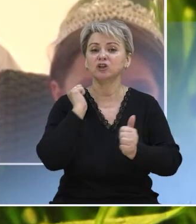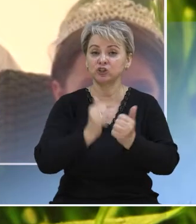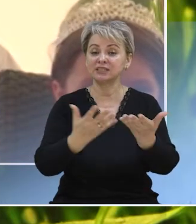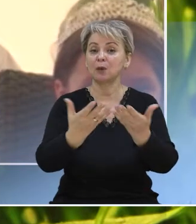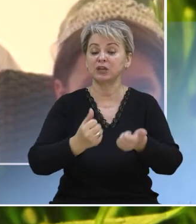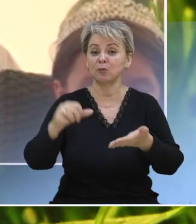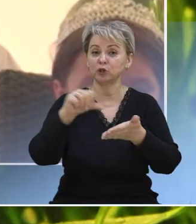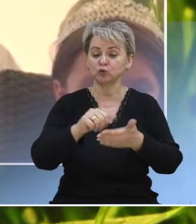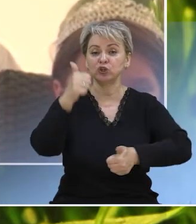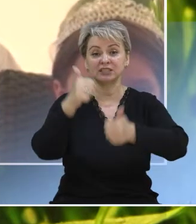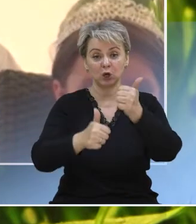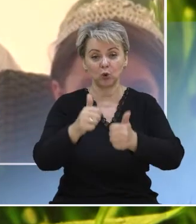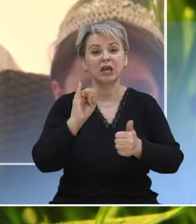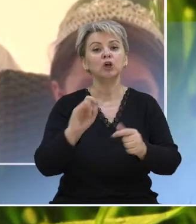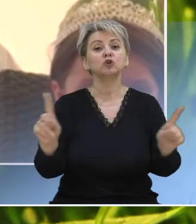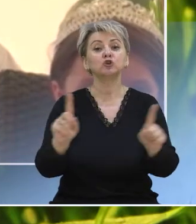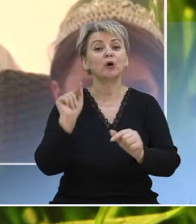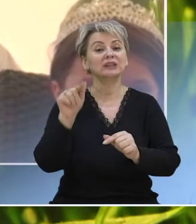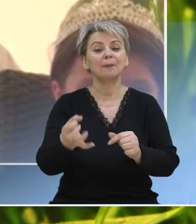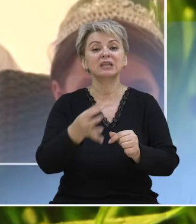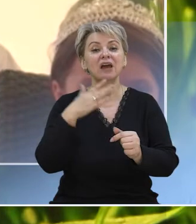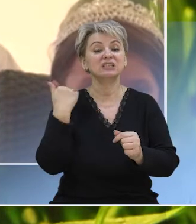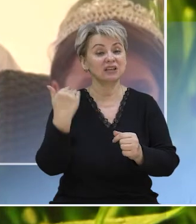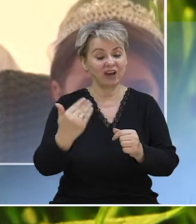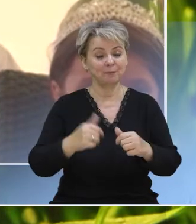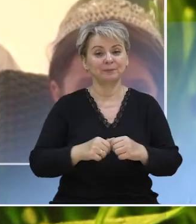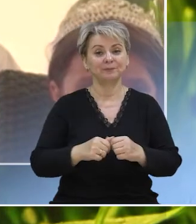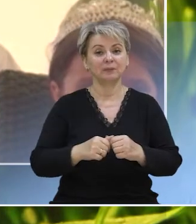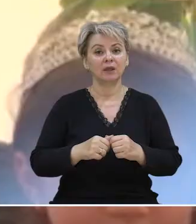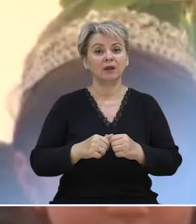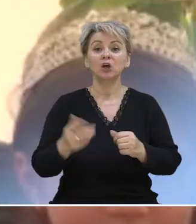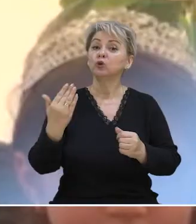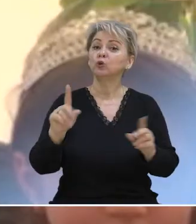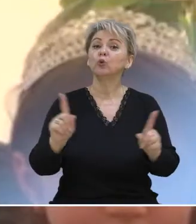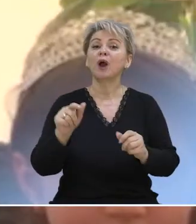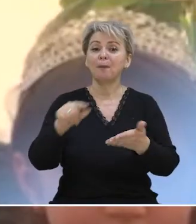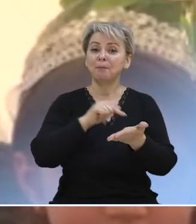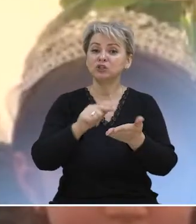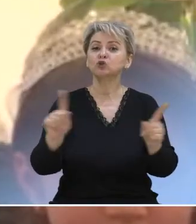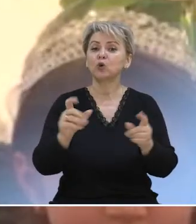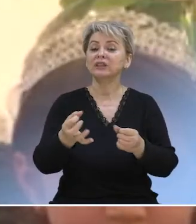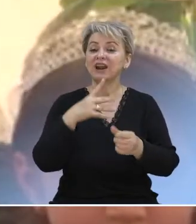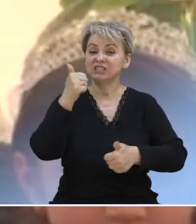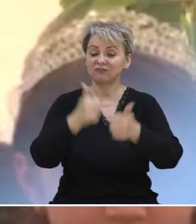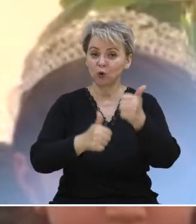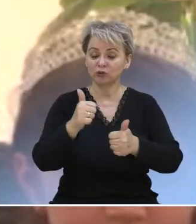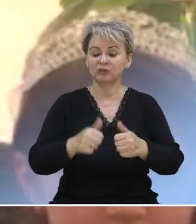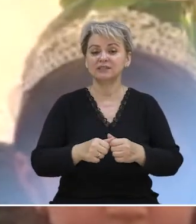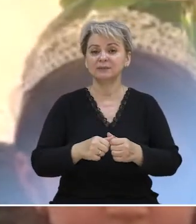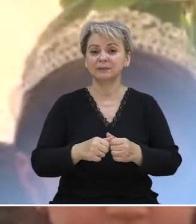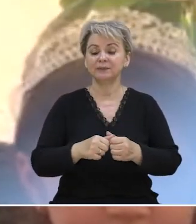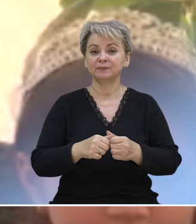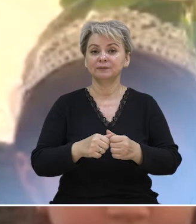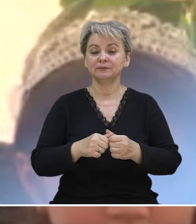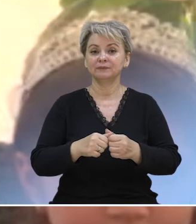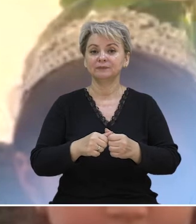вы, как часто вы принимаете участие в конкурсах и что там нравится вам? Ну-ка поделитесь, девчонки, что вам нравится в конкурсе?